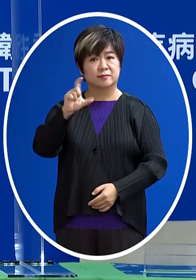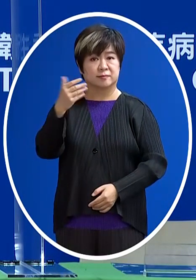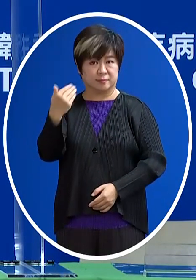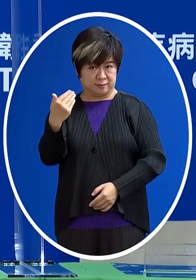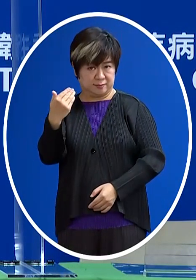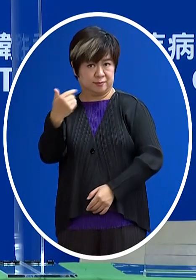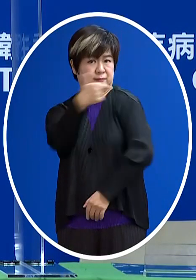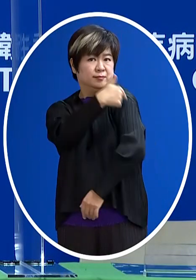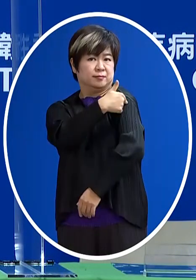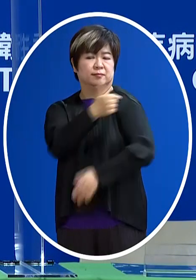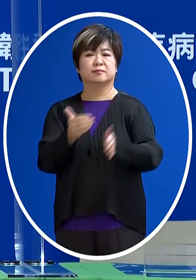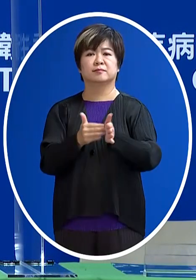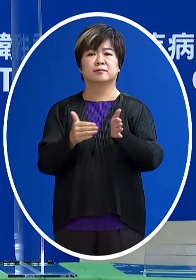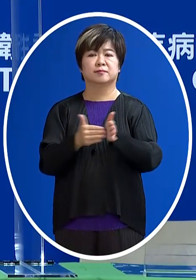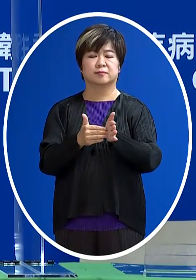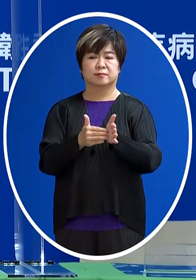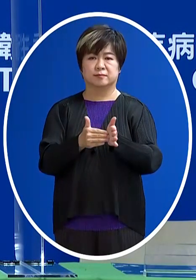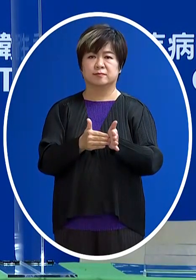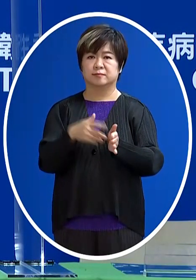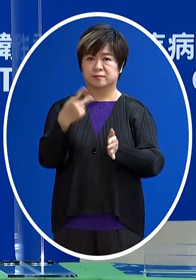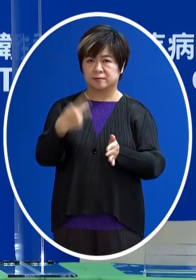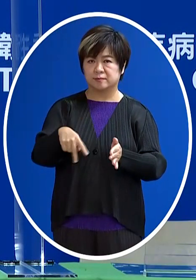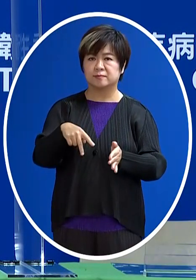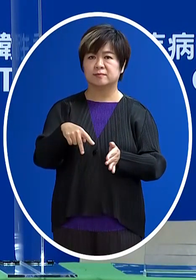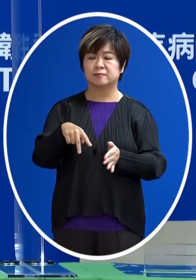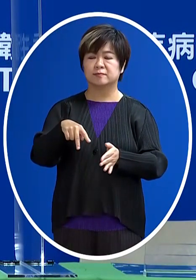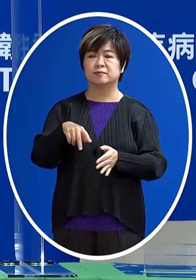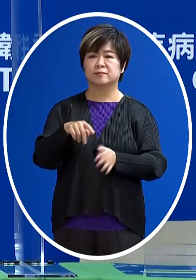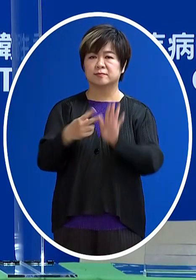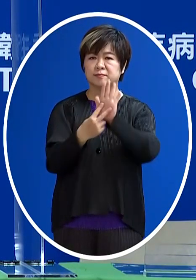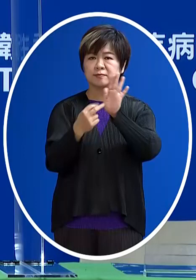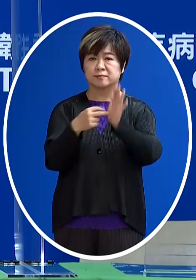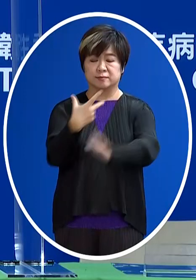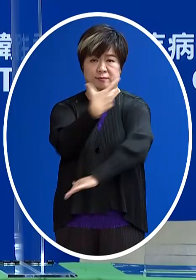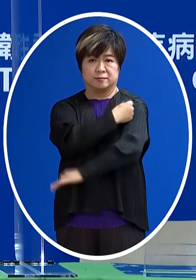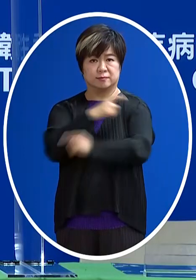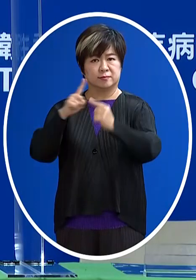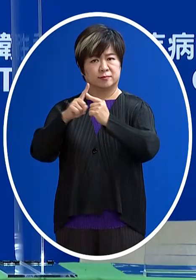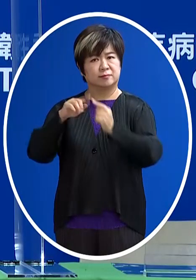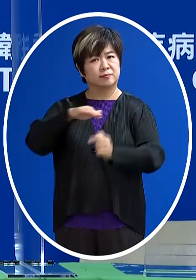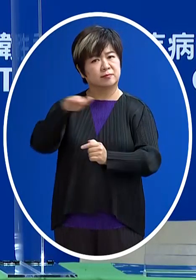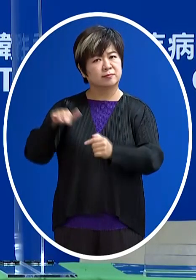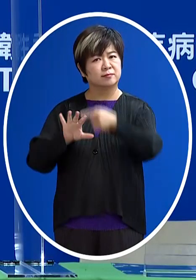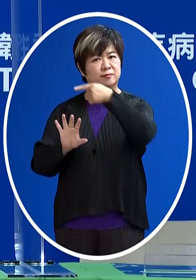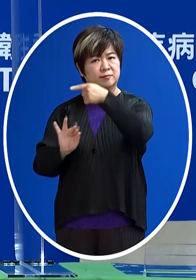410169剂的疫苗哦，那我们的疫苗接种人口涵盖率